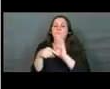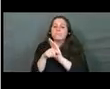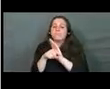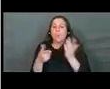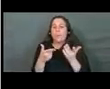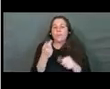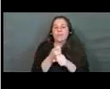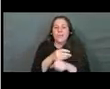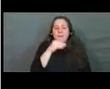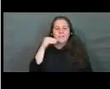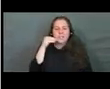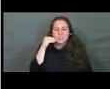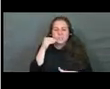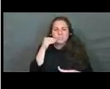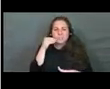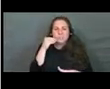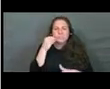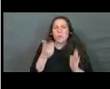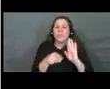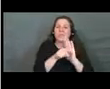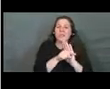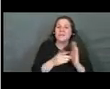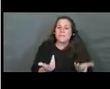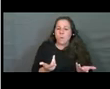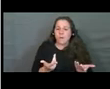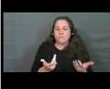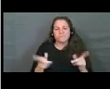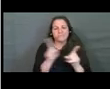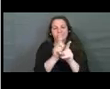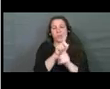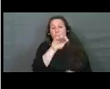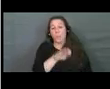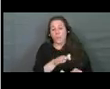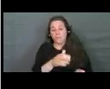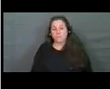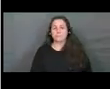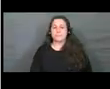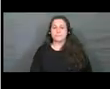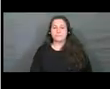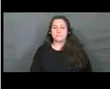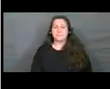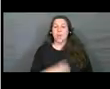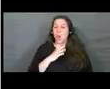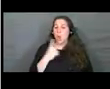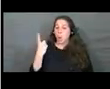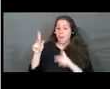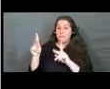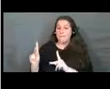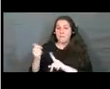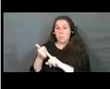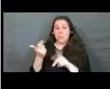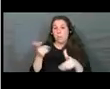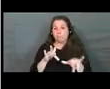handicap, au niveau des contre, ben, il y a eu la diminution des interactions sociales. On a même quelqu'un qui a carrément quitté le